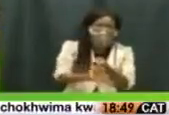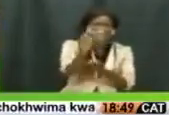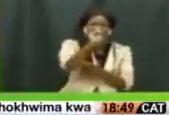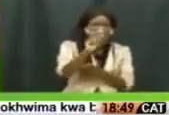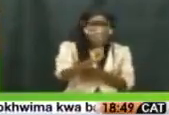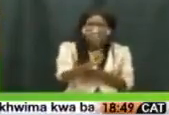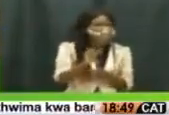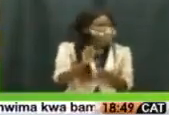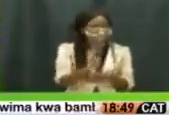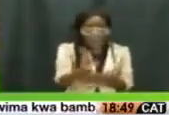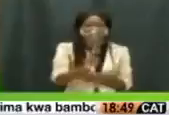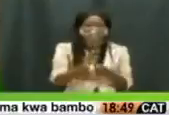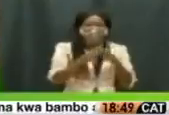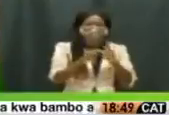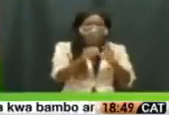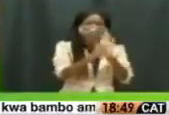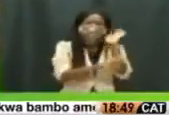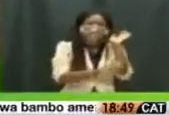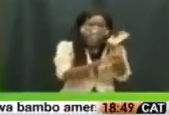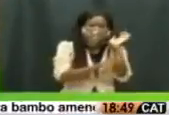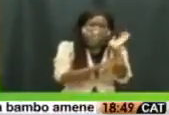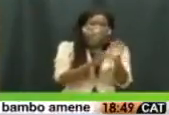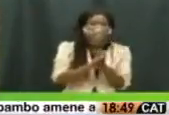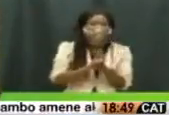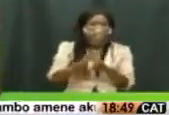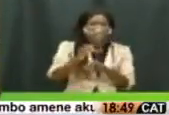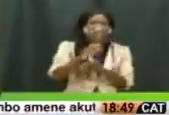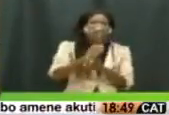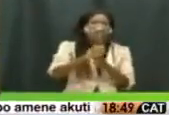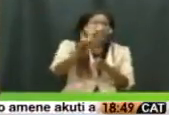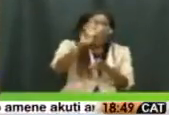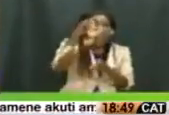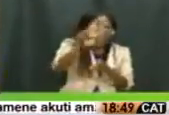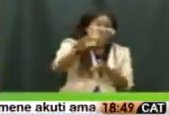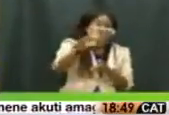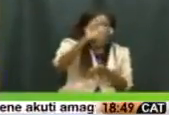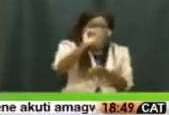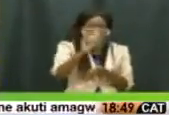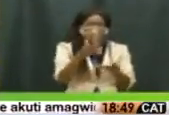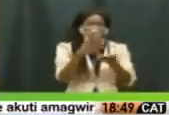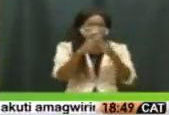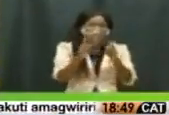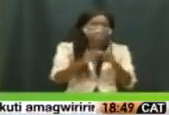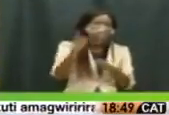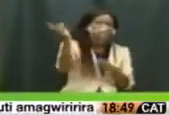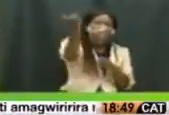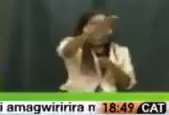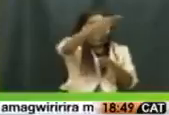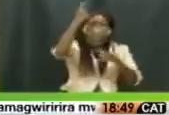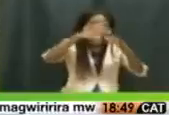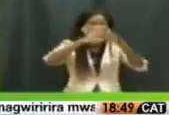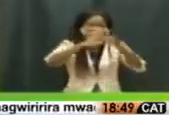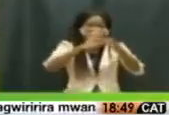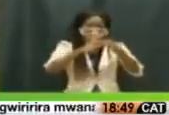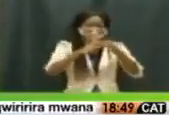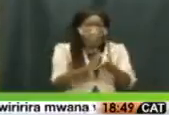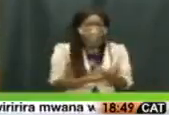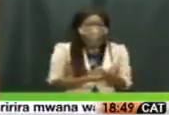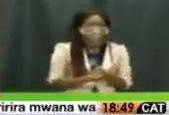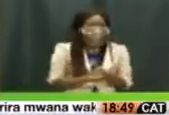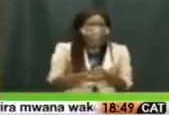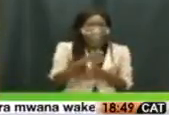maiko a United Nations World Health Organization omwe Malawi ndi maiko ena tili mamembers sikuti